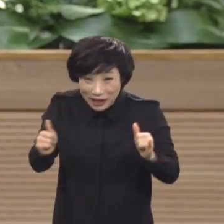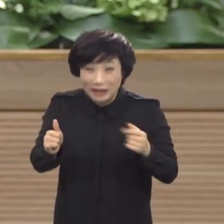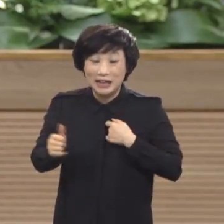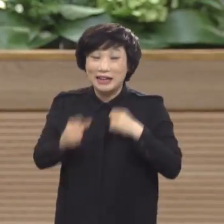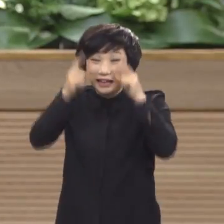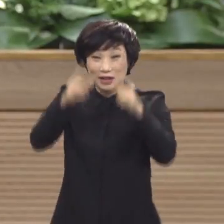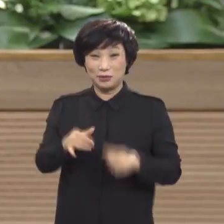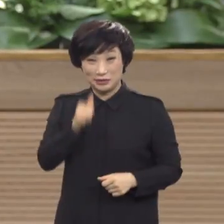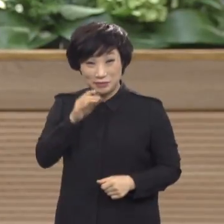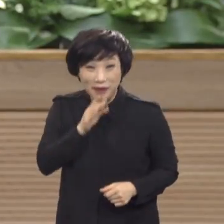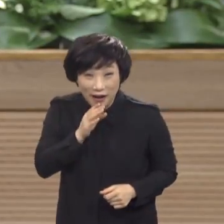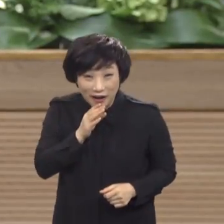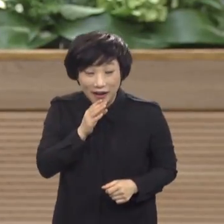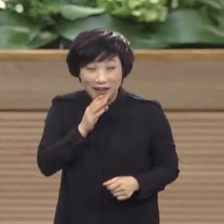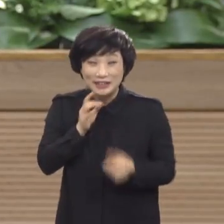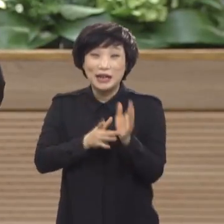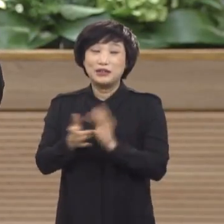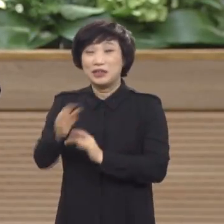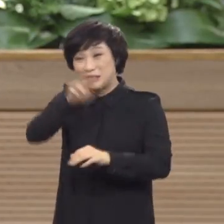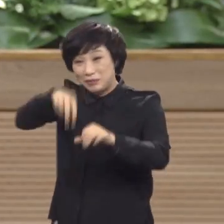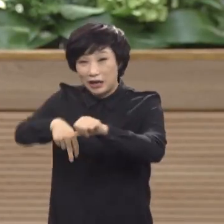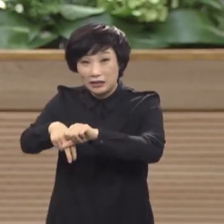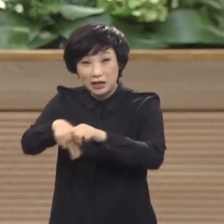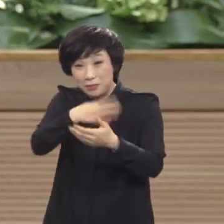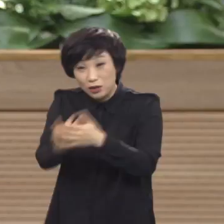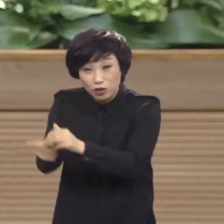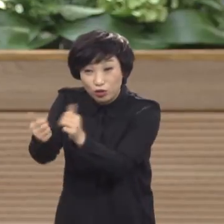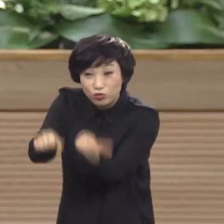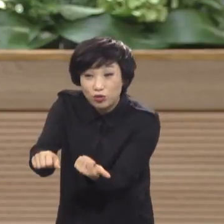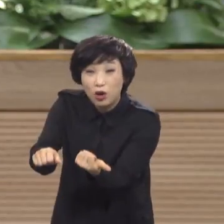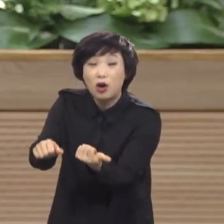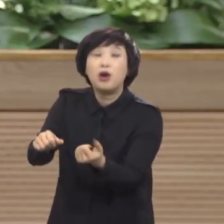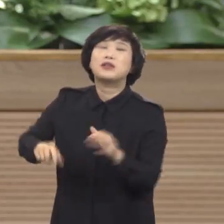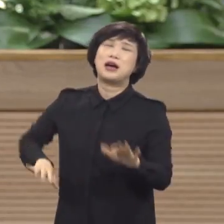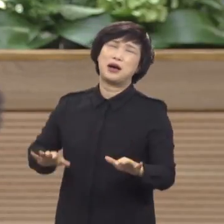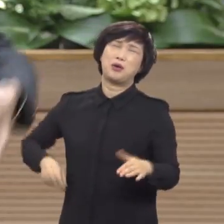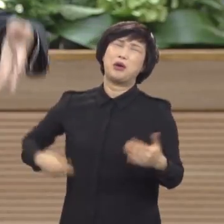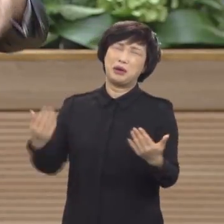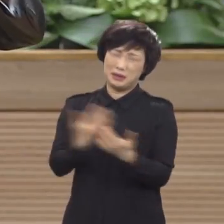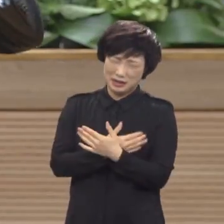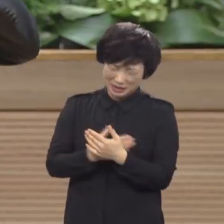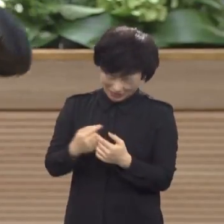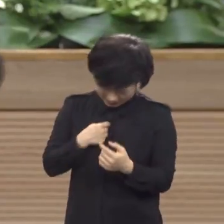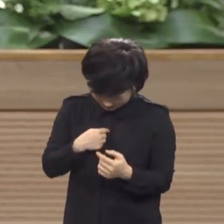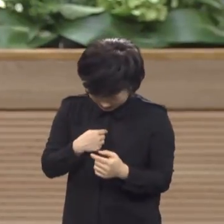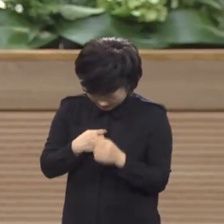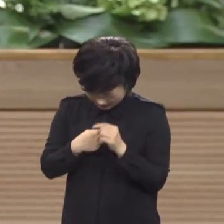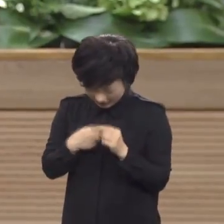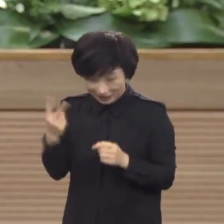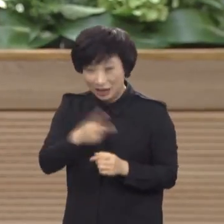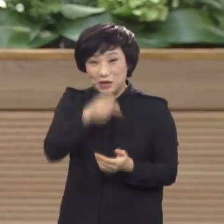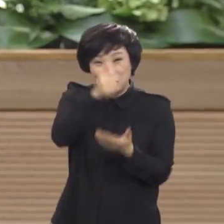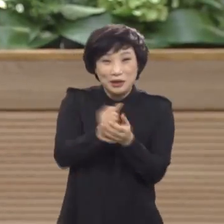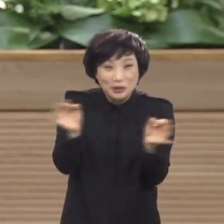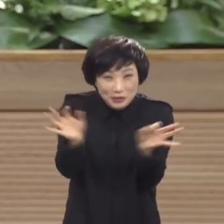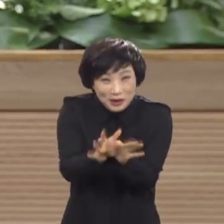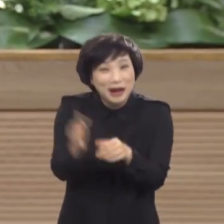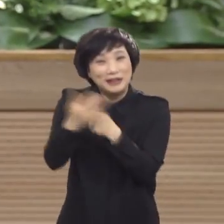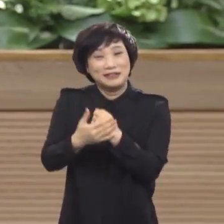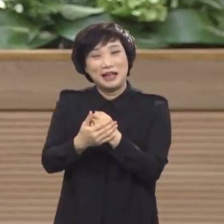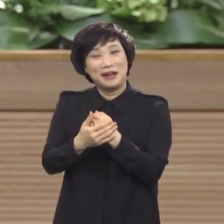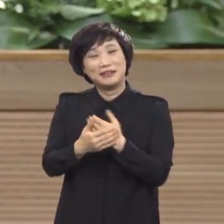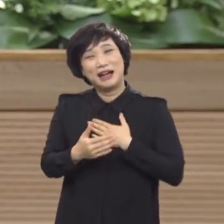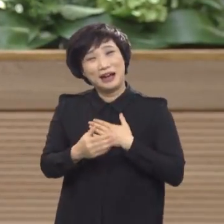했어. 그래서 예수님이 십자가에 달려 죽으시고 회개하는 자를 다시 속죄의 은총으로